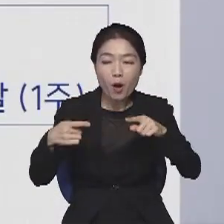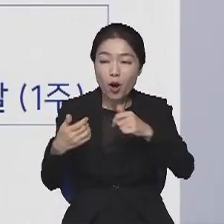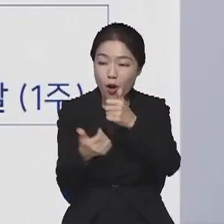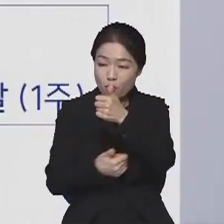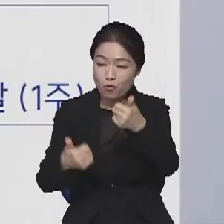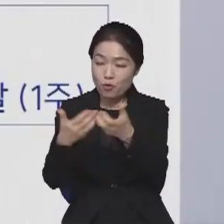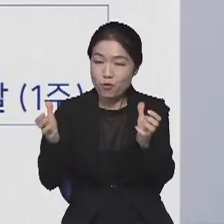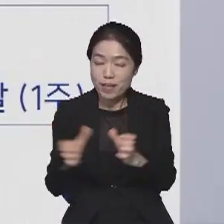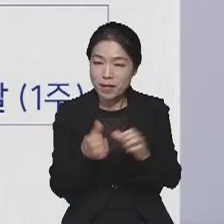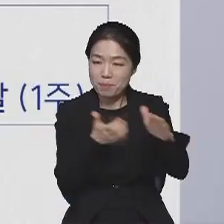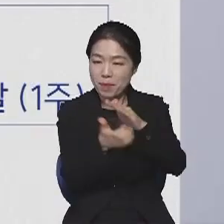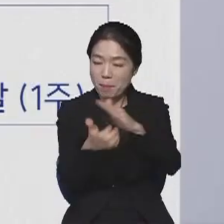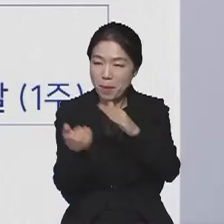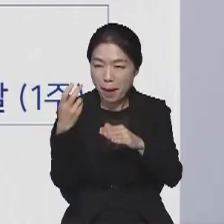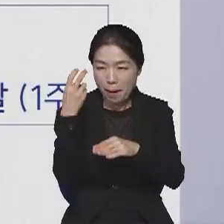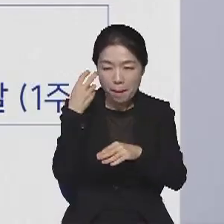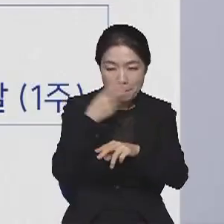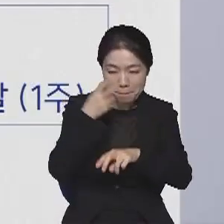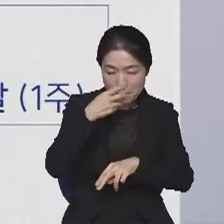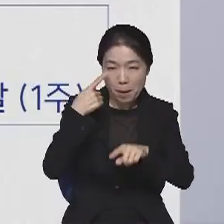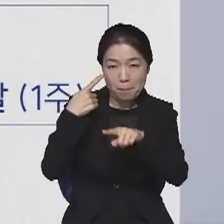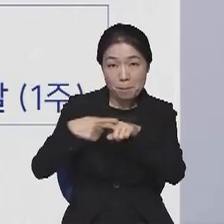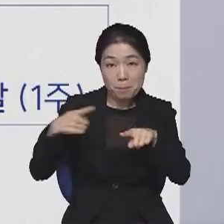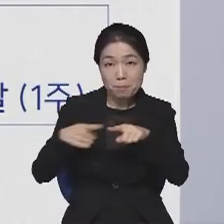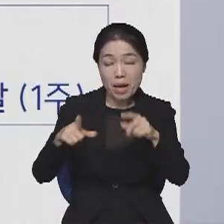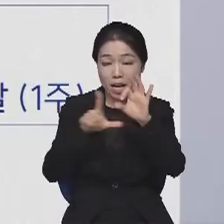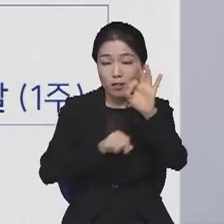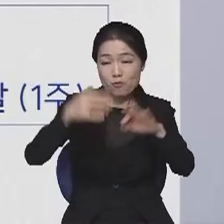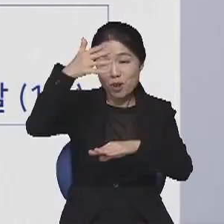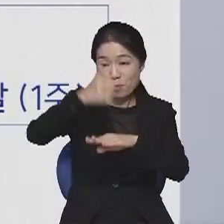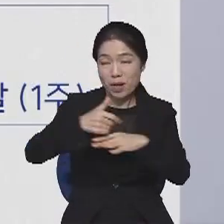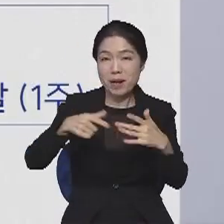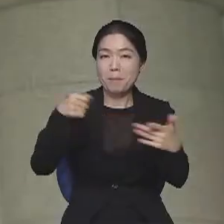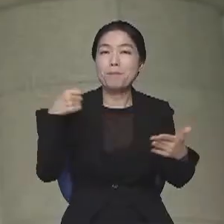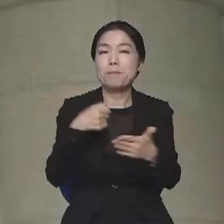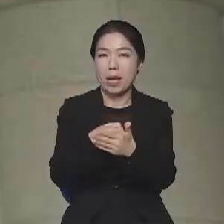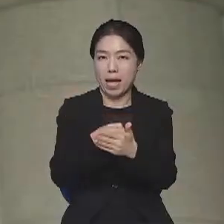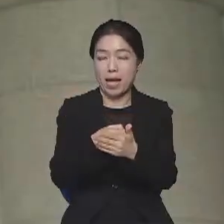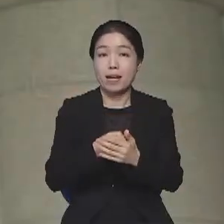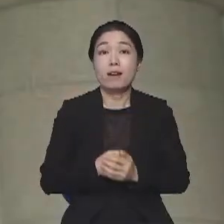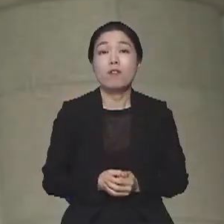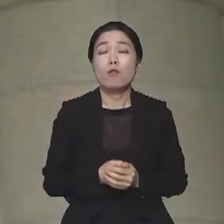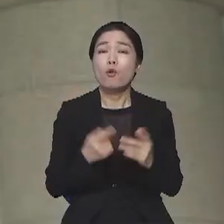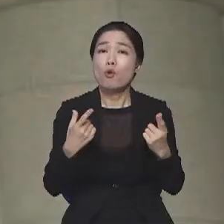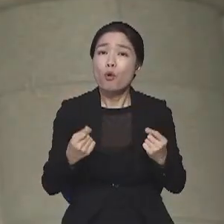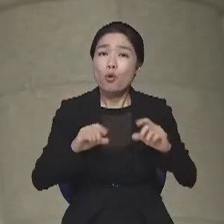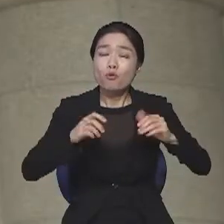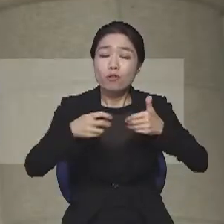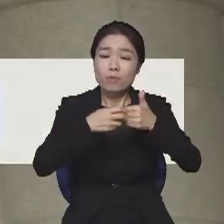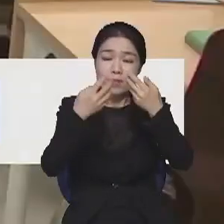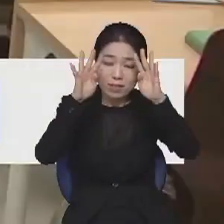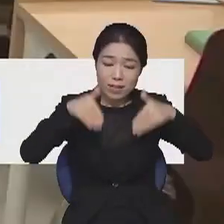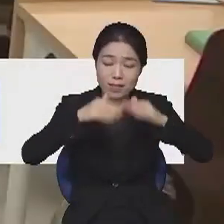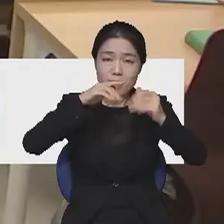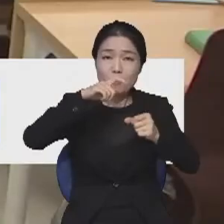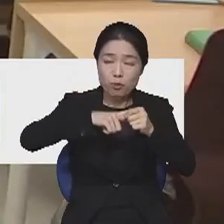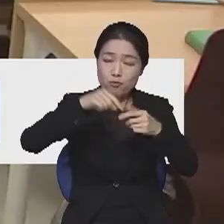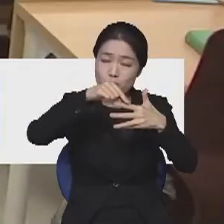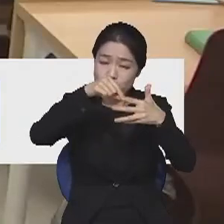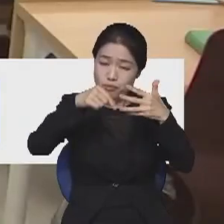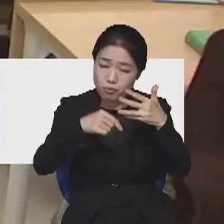평가심사위원회가 현장 실사 등을 거쳐 10월 말 최종 선정합니다. 이처럼 국립의대 설립을 위한